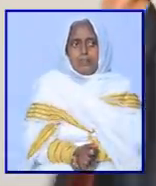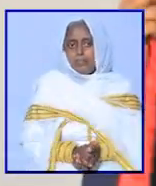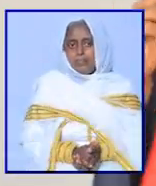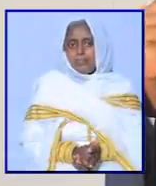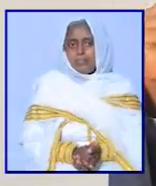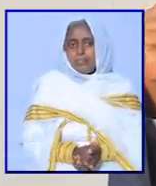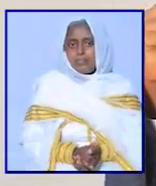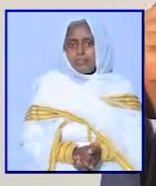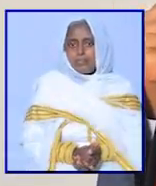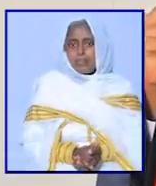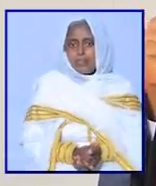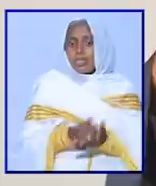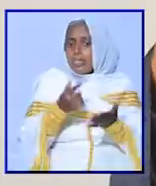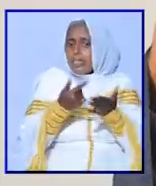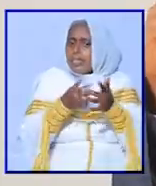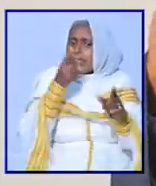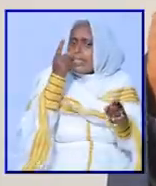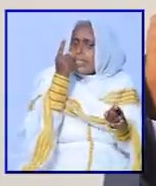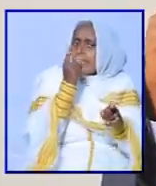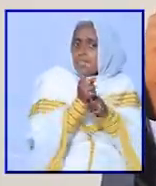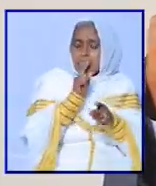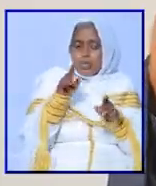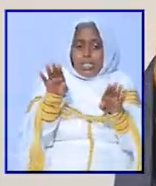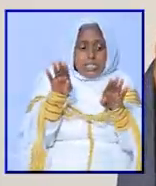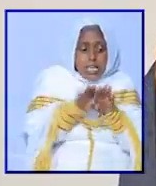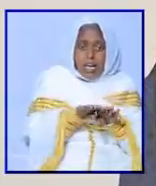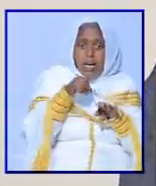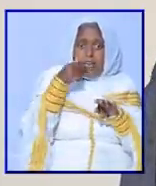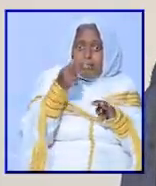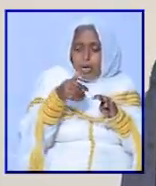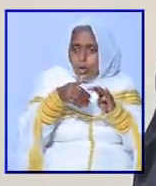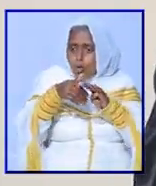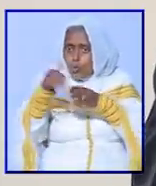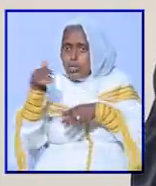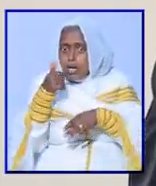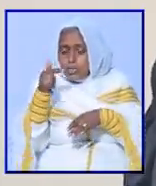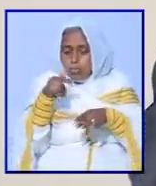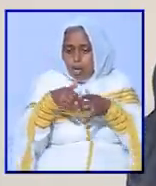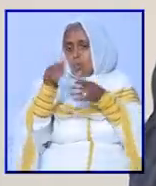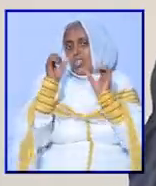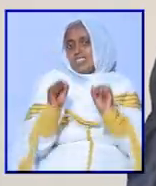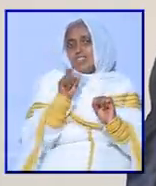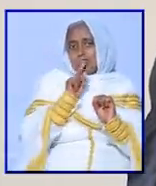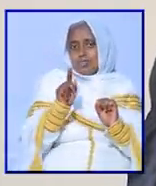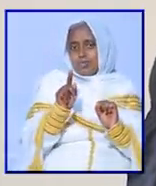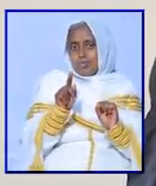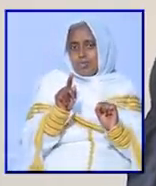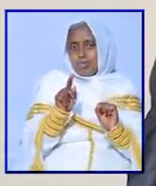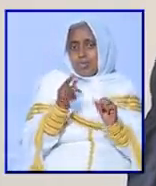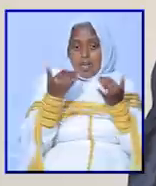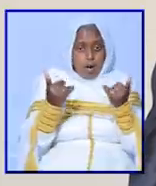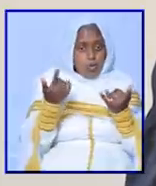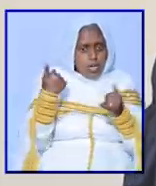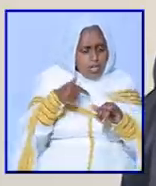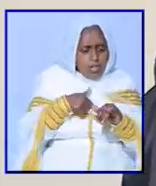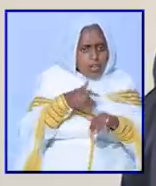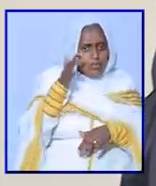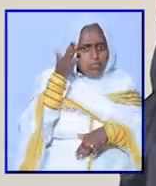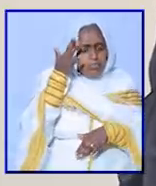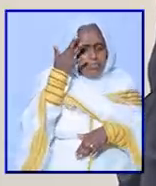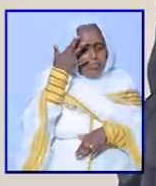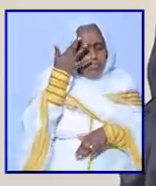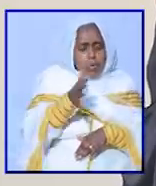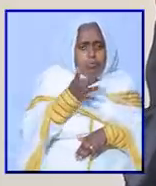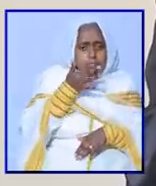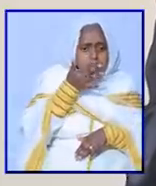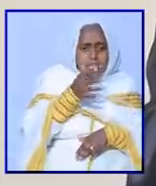ናውጣ አሁን ይሄ ትክክለኛ መቼም ዘጋ የሚባለው ውጣም ሲባል መውጣት ሲችል ነው። አሁን እኛ ዝም